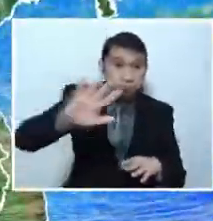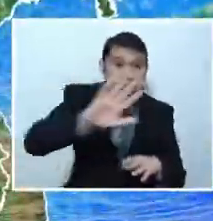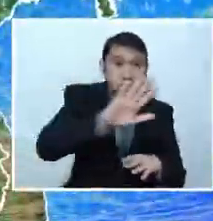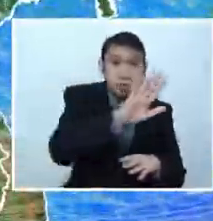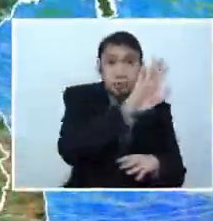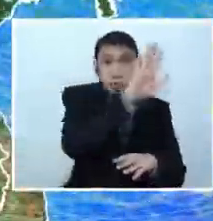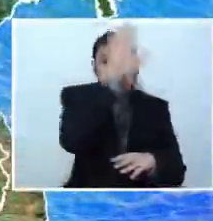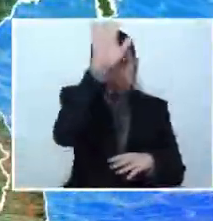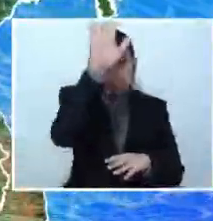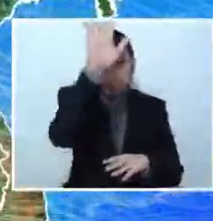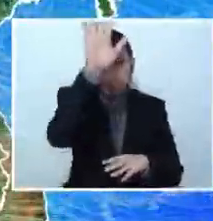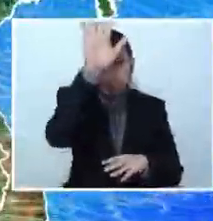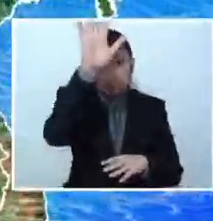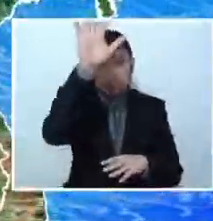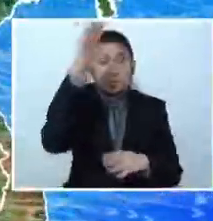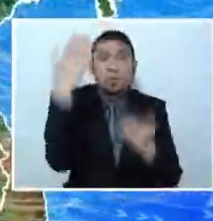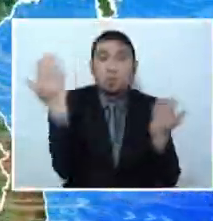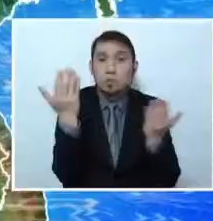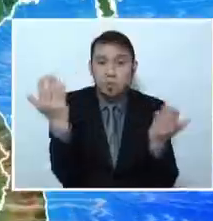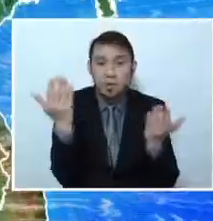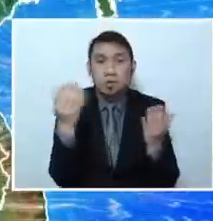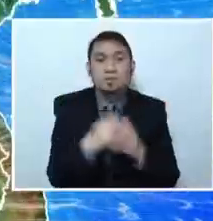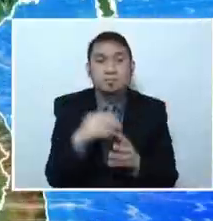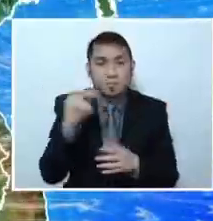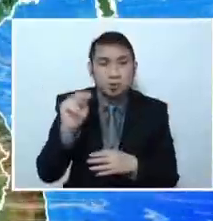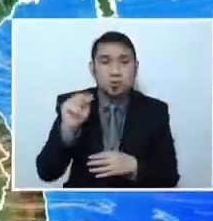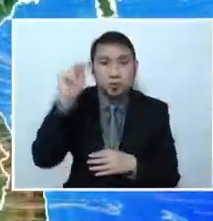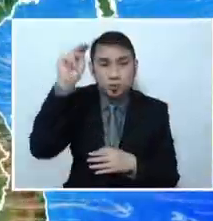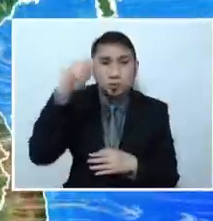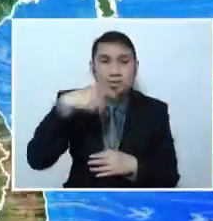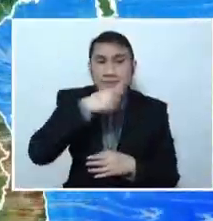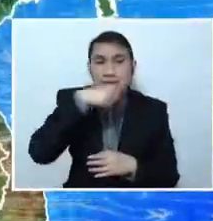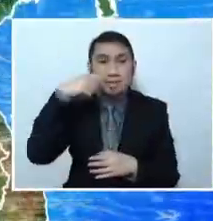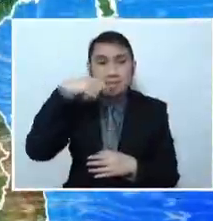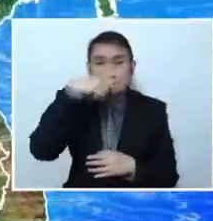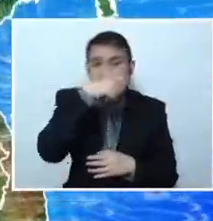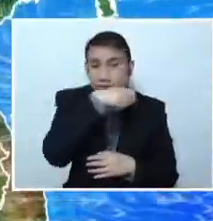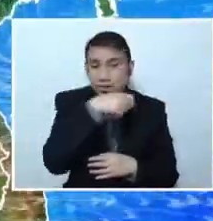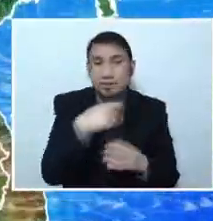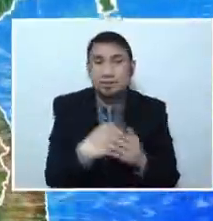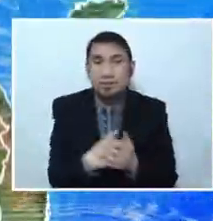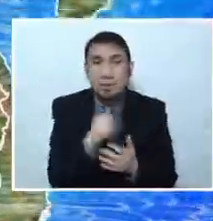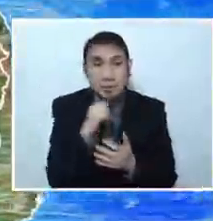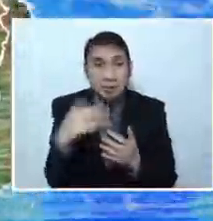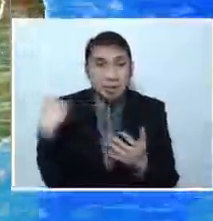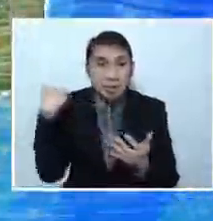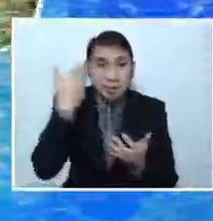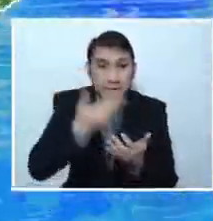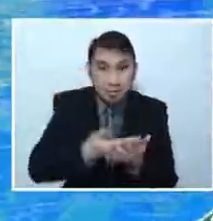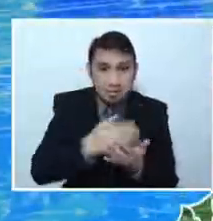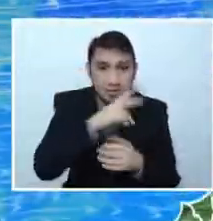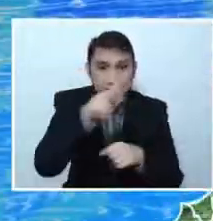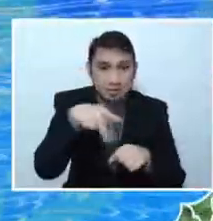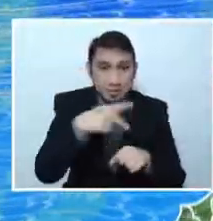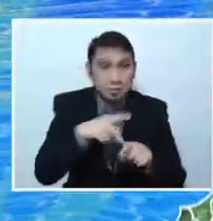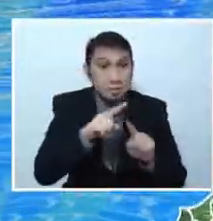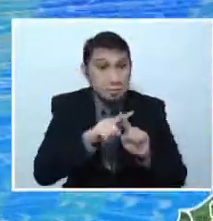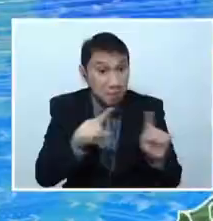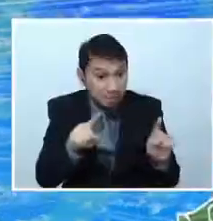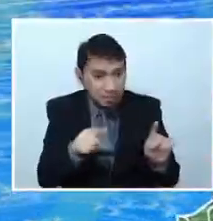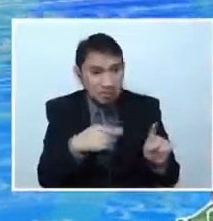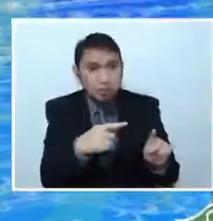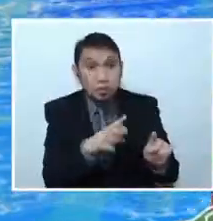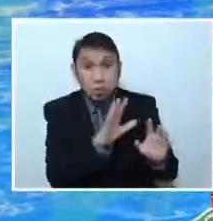kumikilos pakanluran patungo po ito ng northern Taiwan. Kahit hindi magla-landfall sa Pilipinas, hahatakin pa rin ito ang habagat hanggang